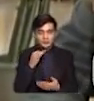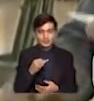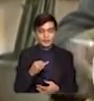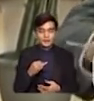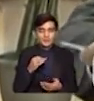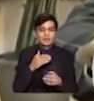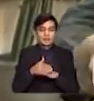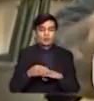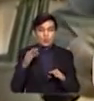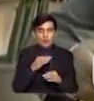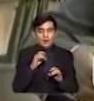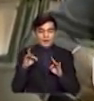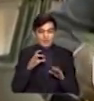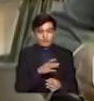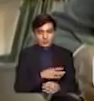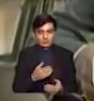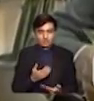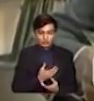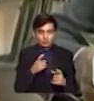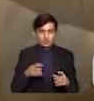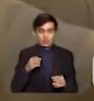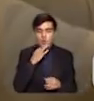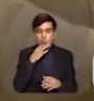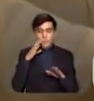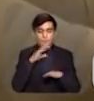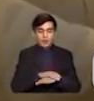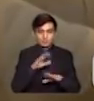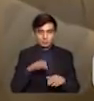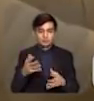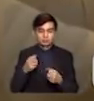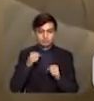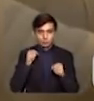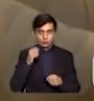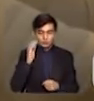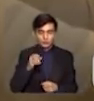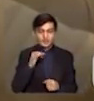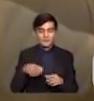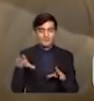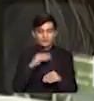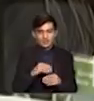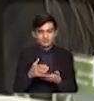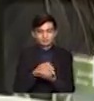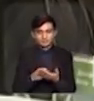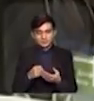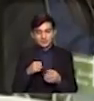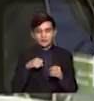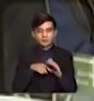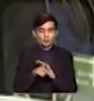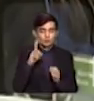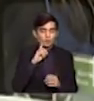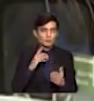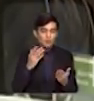жапсары жазылған жадынаманы тұрғындарымыз кез келген банктен алуға құқылы болады. Тіпті олардың барлығын жинап алып, қайсының шарты қолайлы